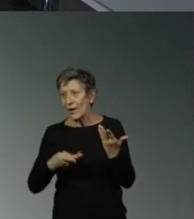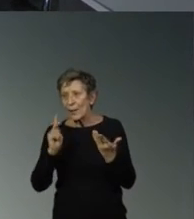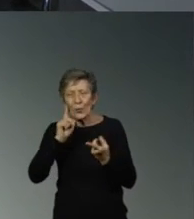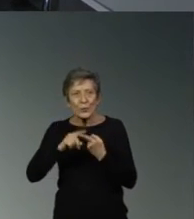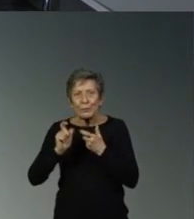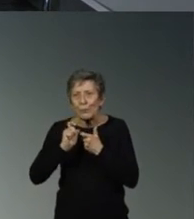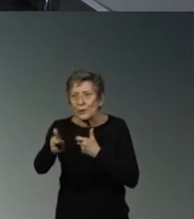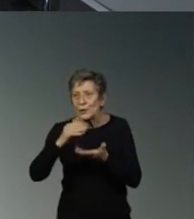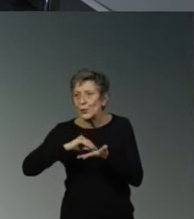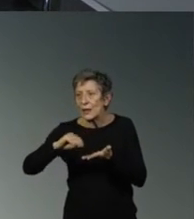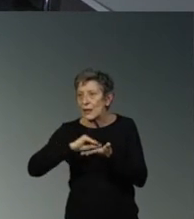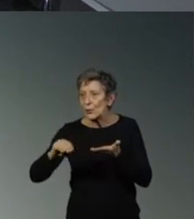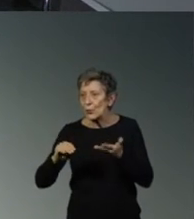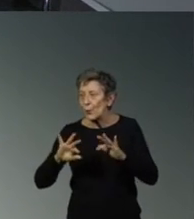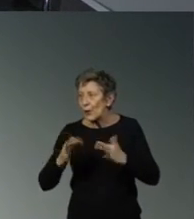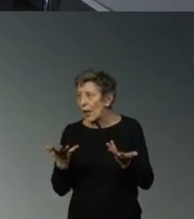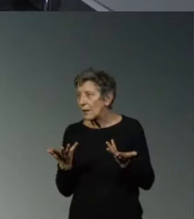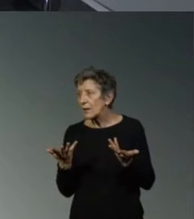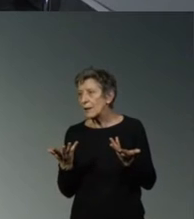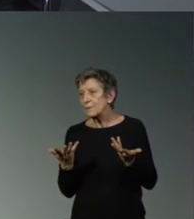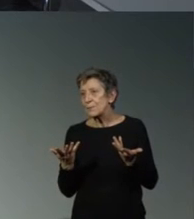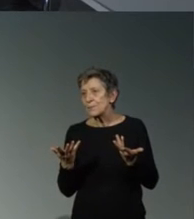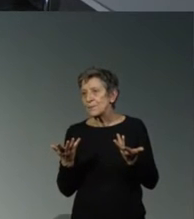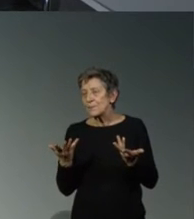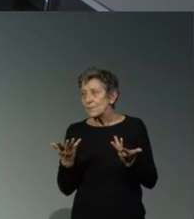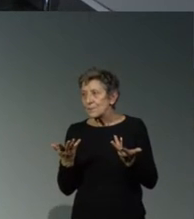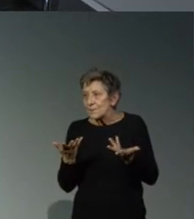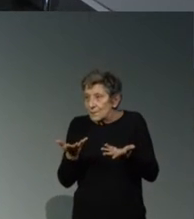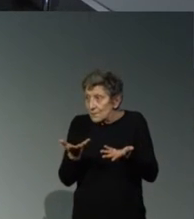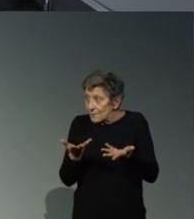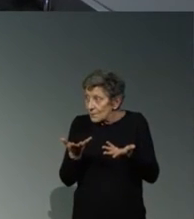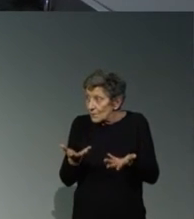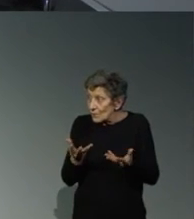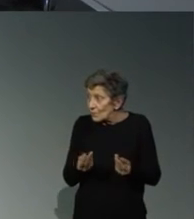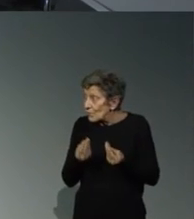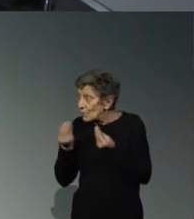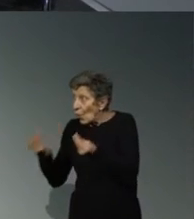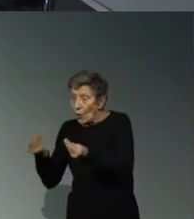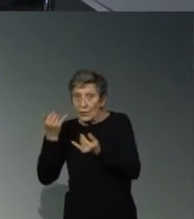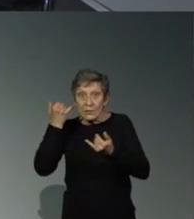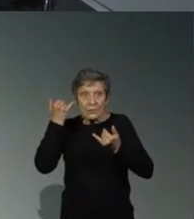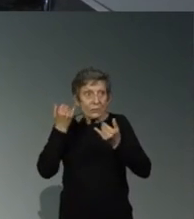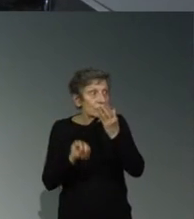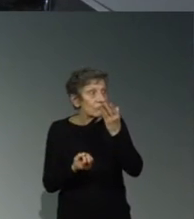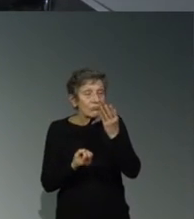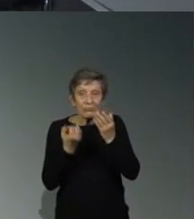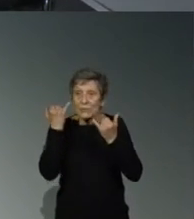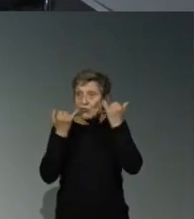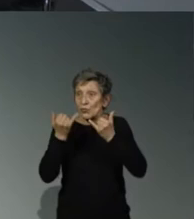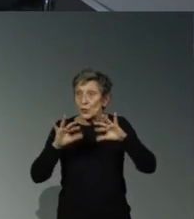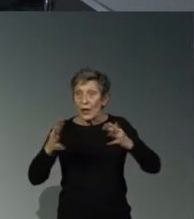d'écriture, ça vous a amené à imaginer des nouvelles formes d'écriture qui ne soient pas